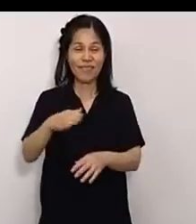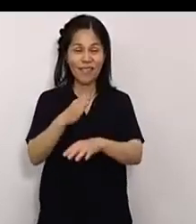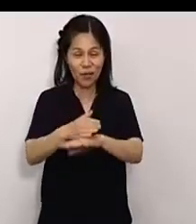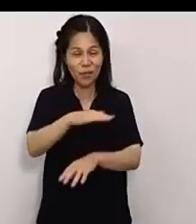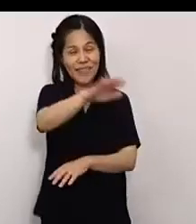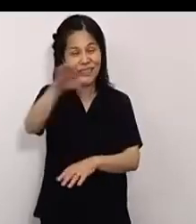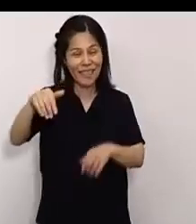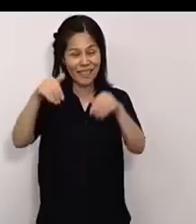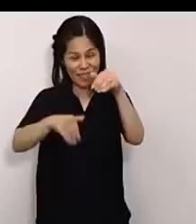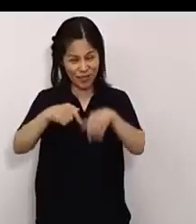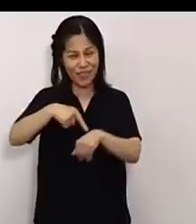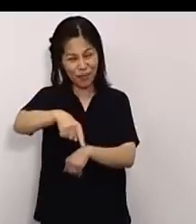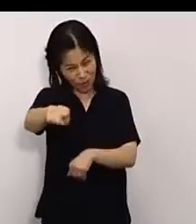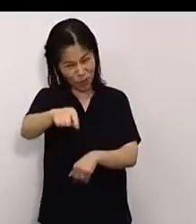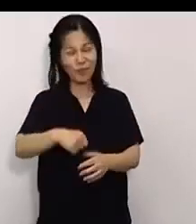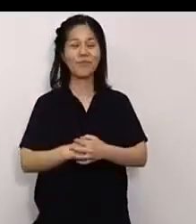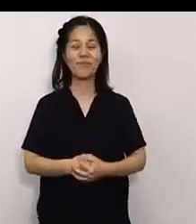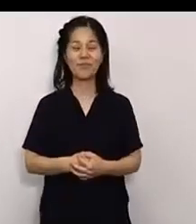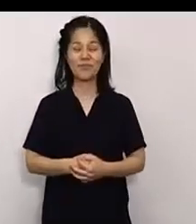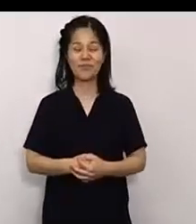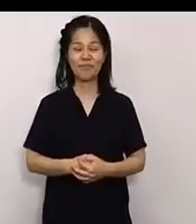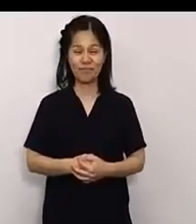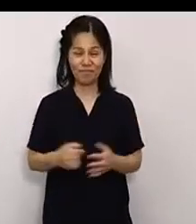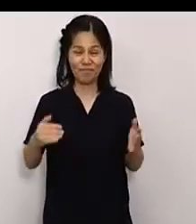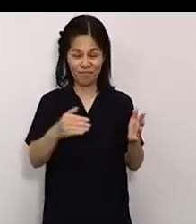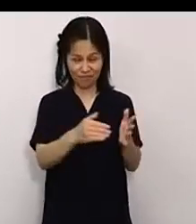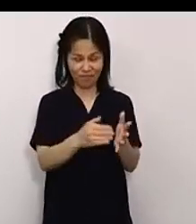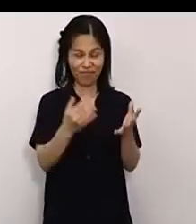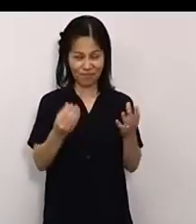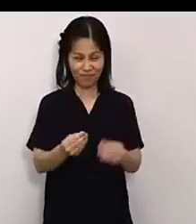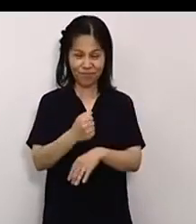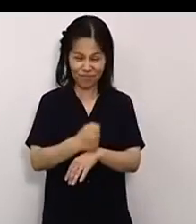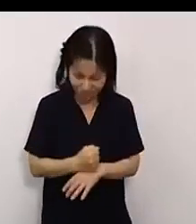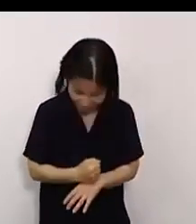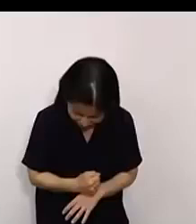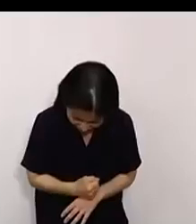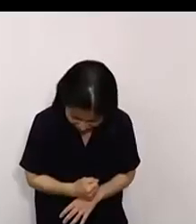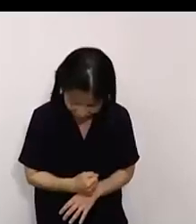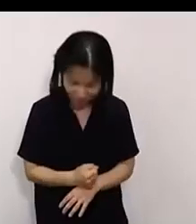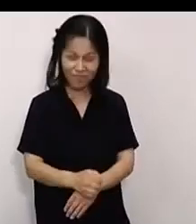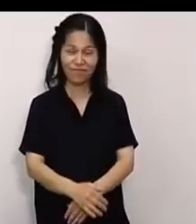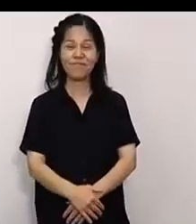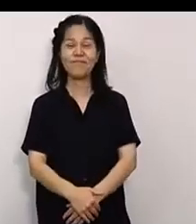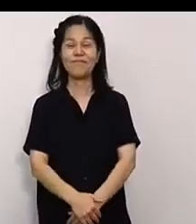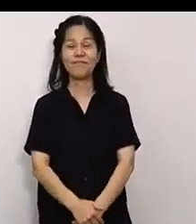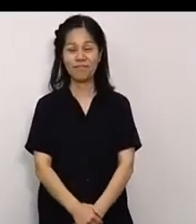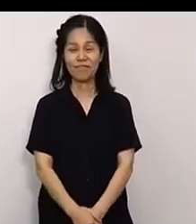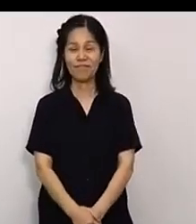ましょう。ではここまでです。ありがとうございました。 ありがとうございました。